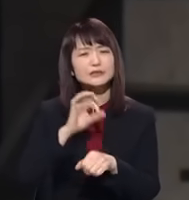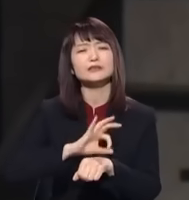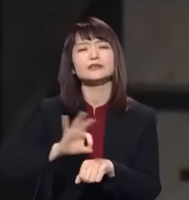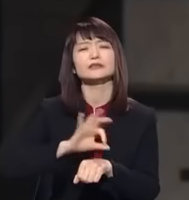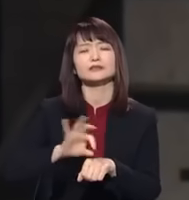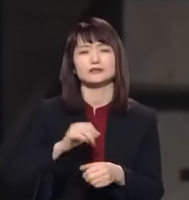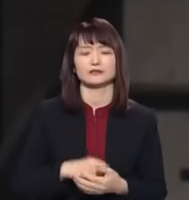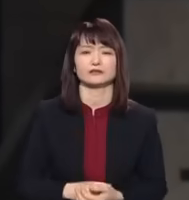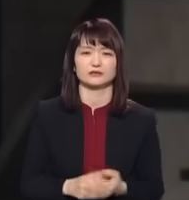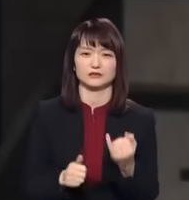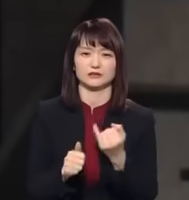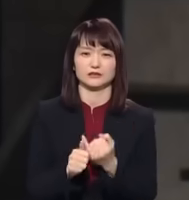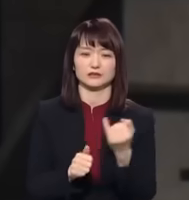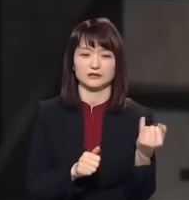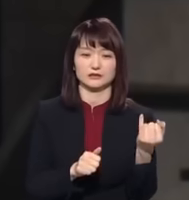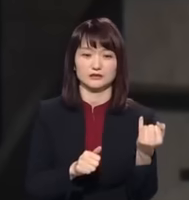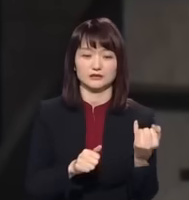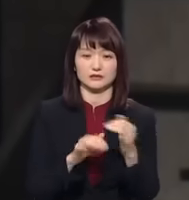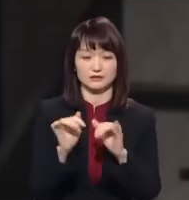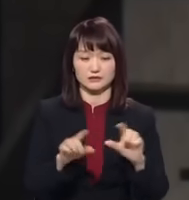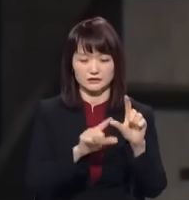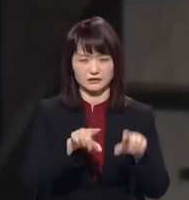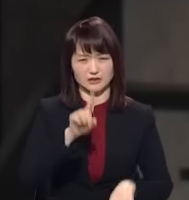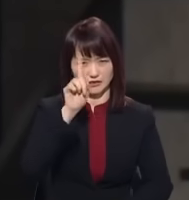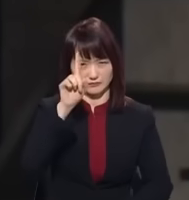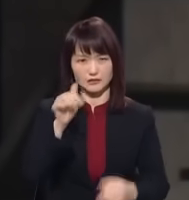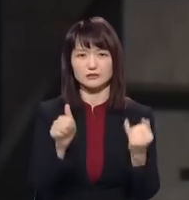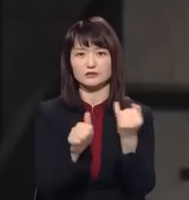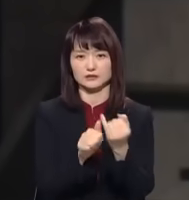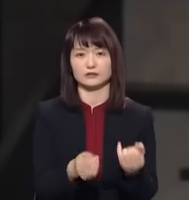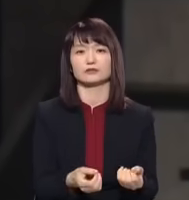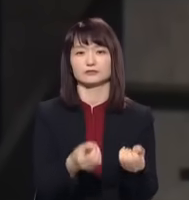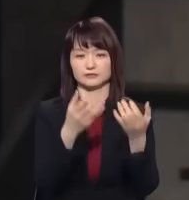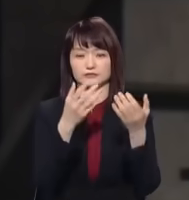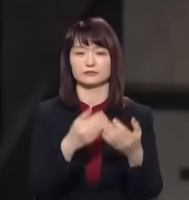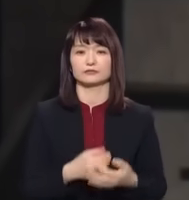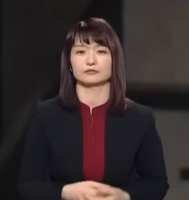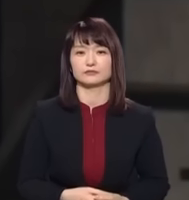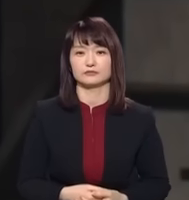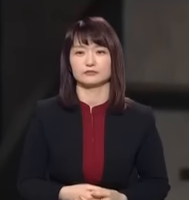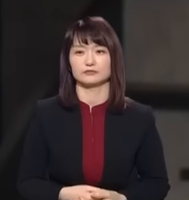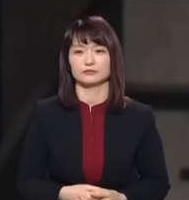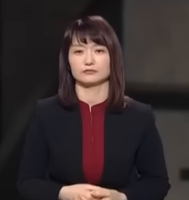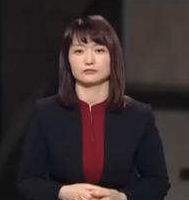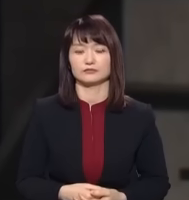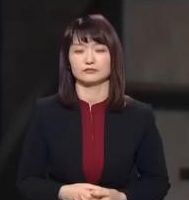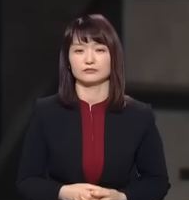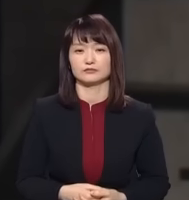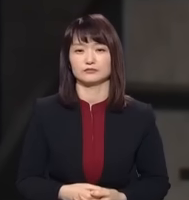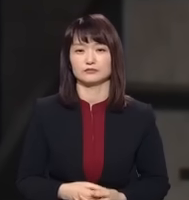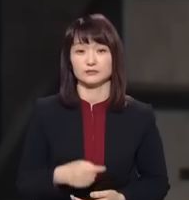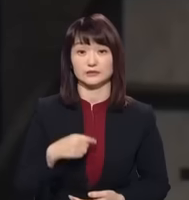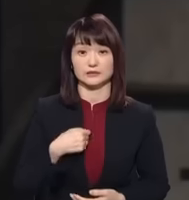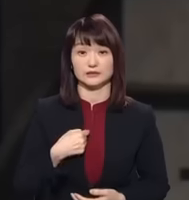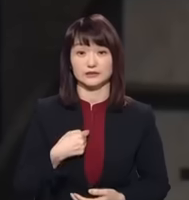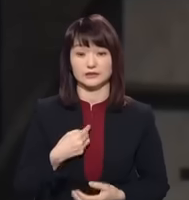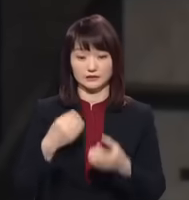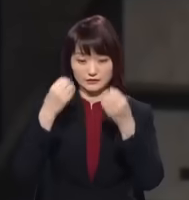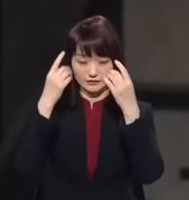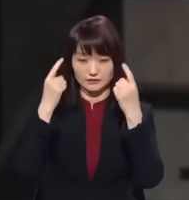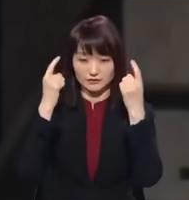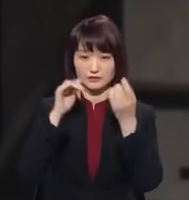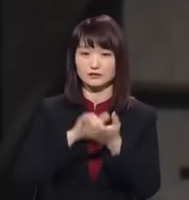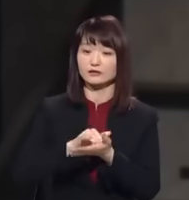신부 같은 경우는 일생에 한 번밖에 없는 것이긴데, 그래서 이제 이것이 자기가 이제 신혼여행을 가서도 거기